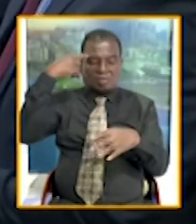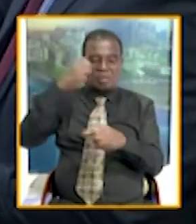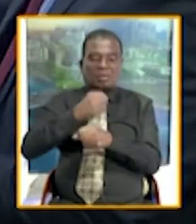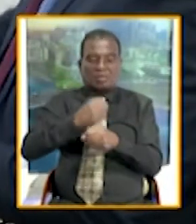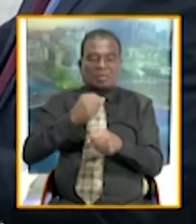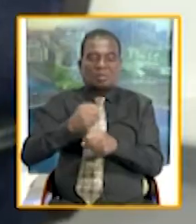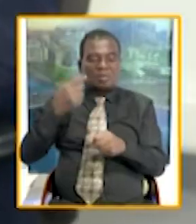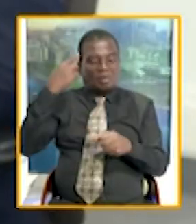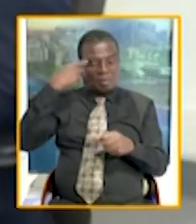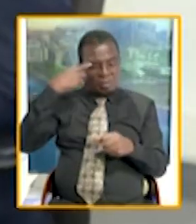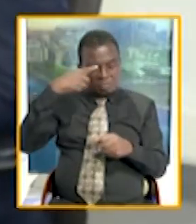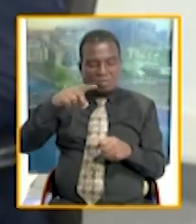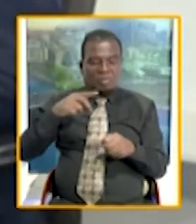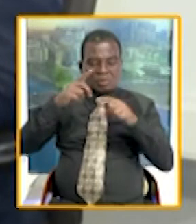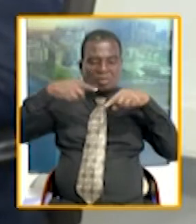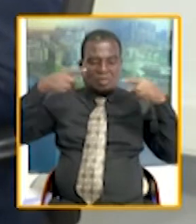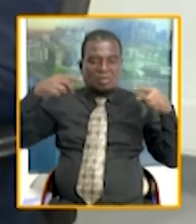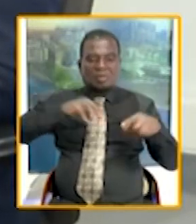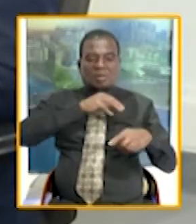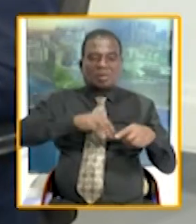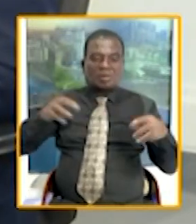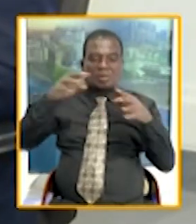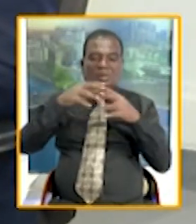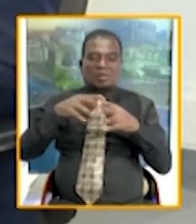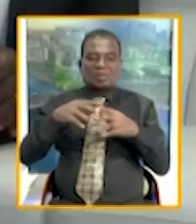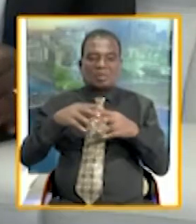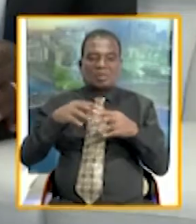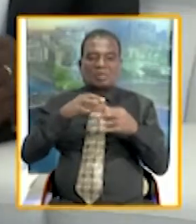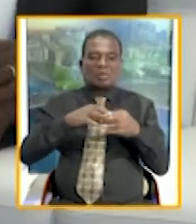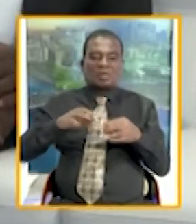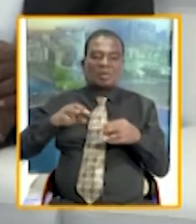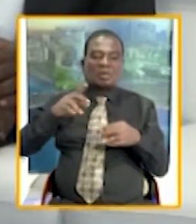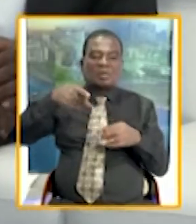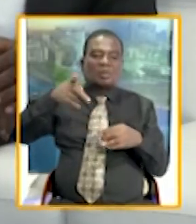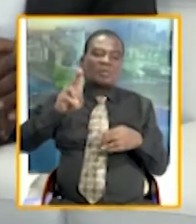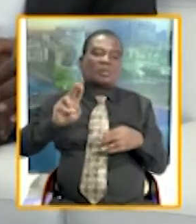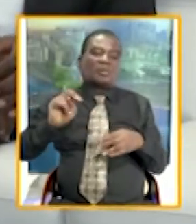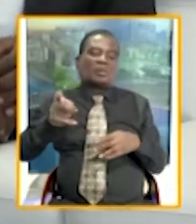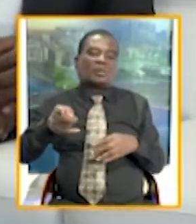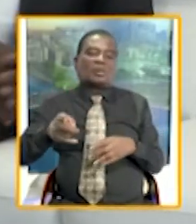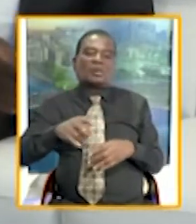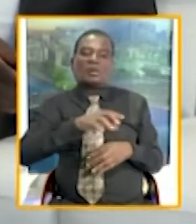le succès de la mission de réconciliation et de paix. En marche. Le PNUD entend